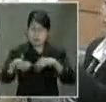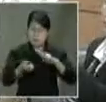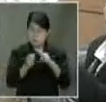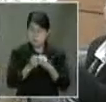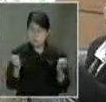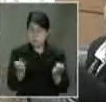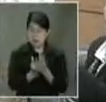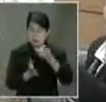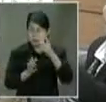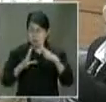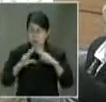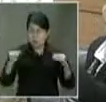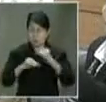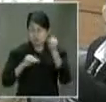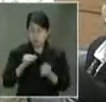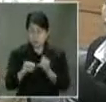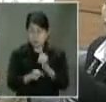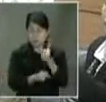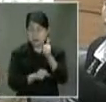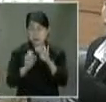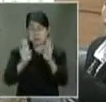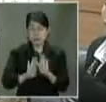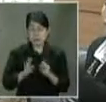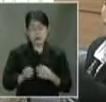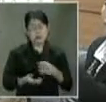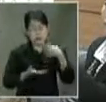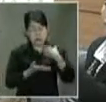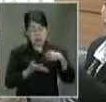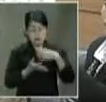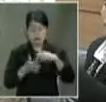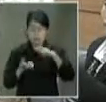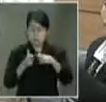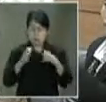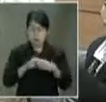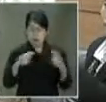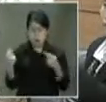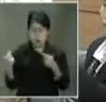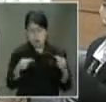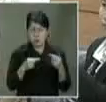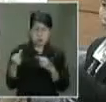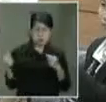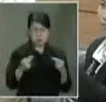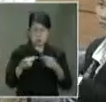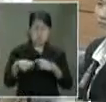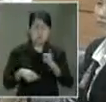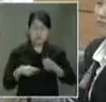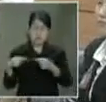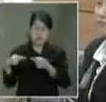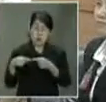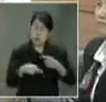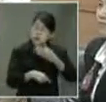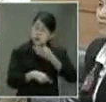านนะฮะปัญหาความขัดแย้งของไทยจะอยู่อีกยาวไหมสองตัวนี้พูดกัน